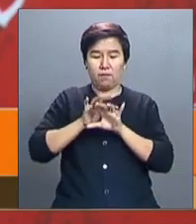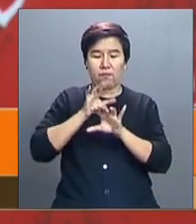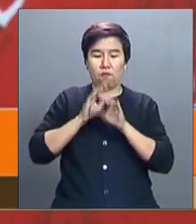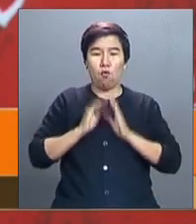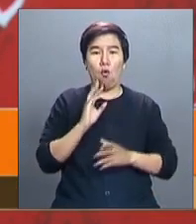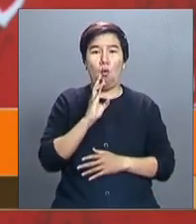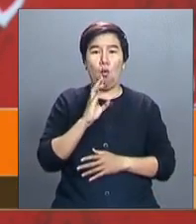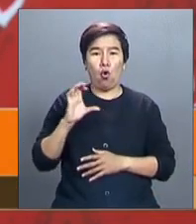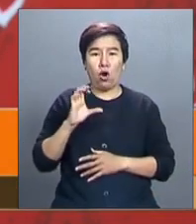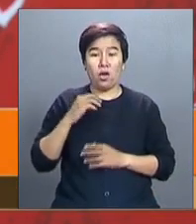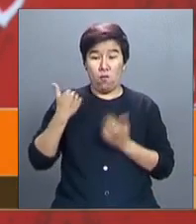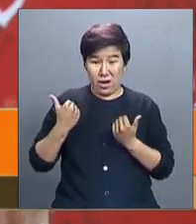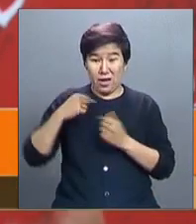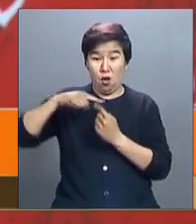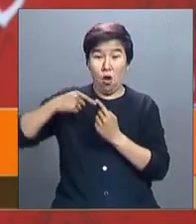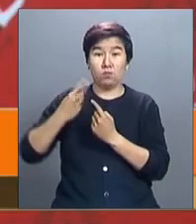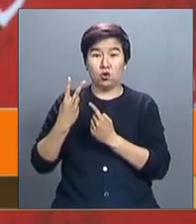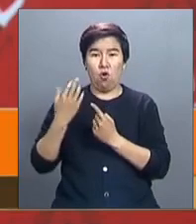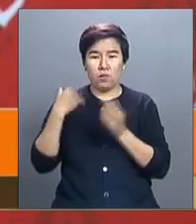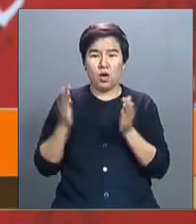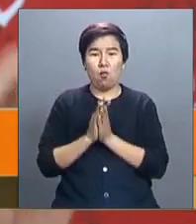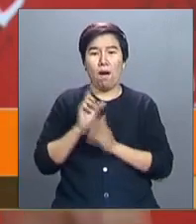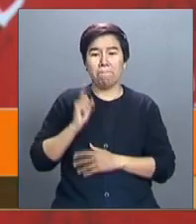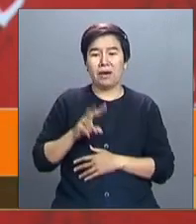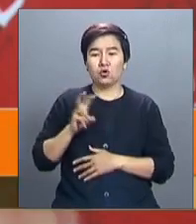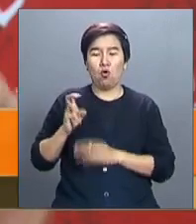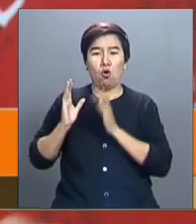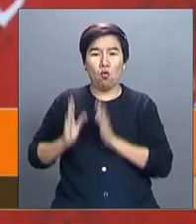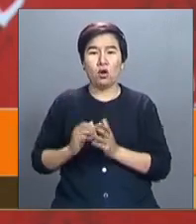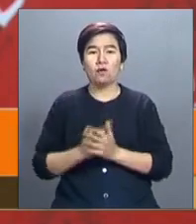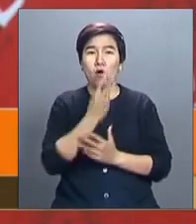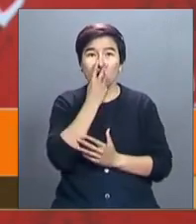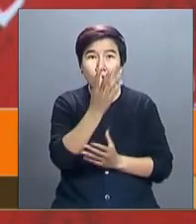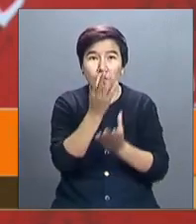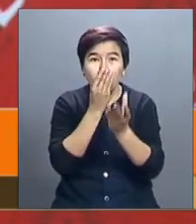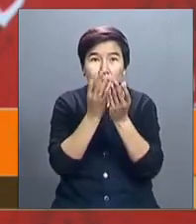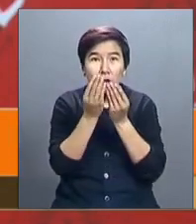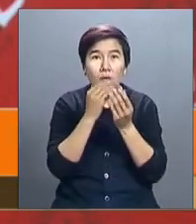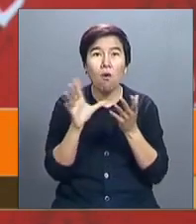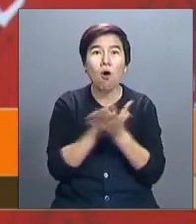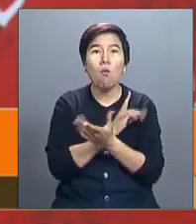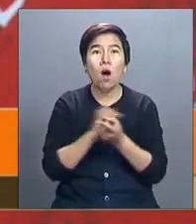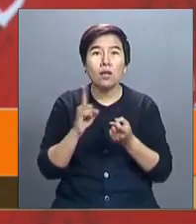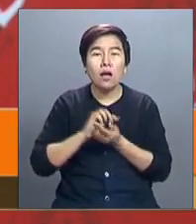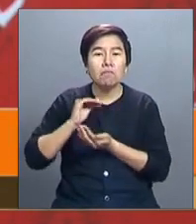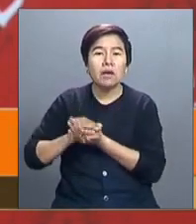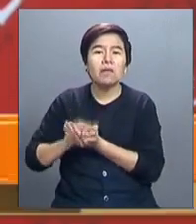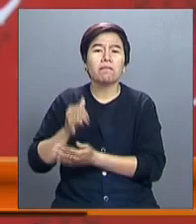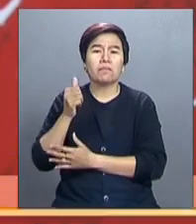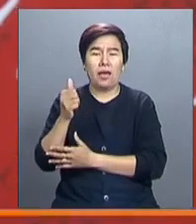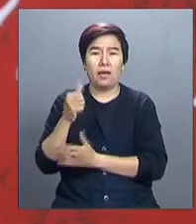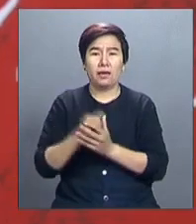ะคนสนใจก็ได้รู้ไปแต่ยังน้อยยังรักษาไว้ได้ที่สำคัญคือเด็กที่เรียนนะฮะเด็กที่เรียน600